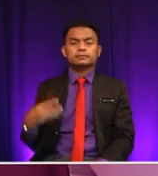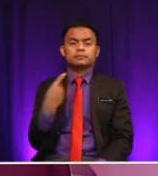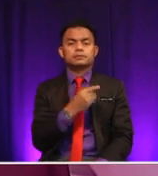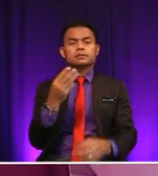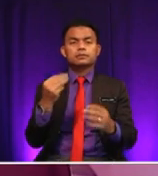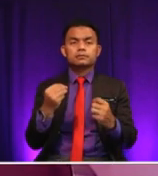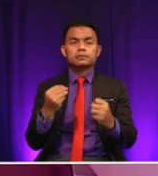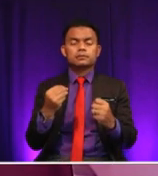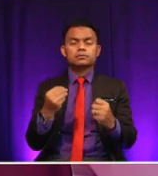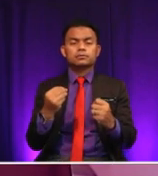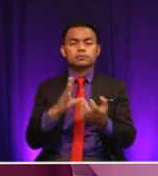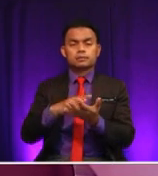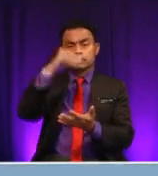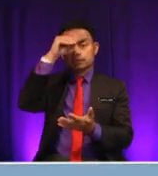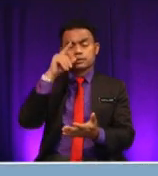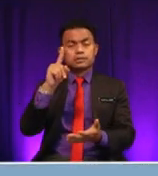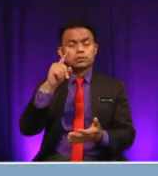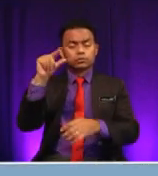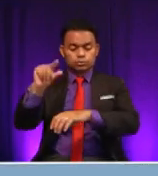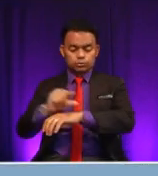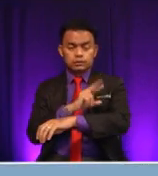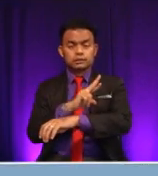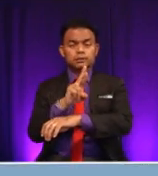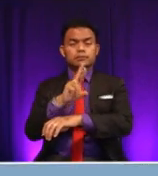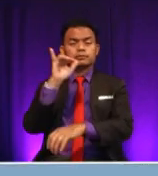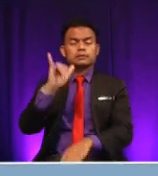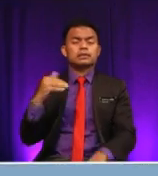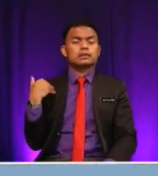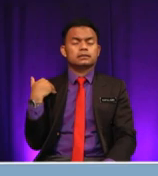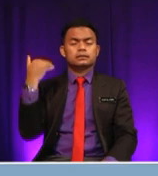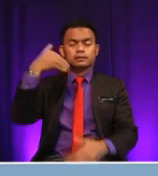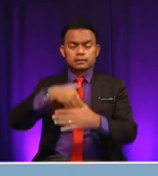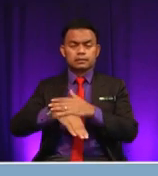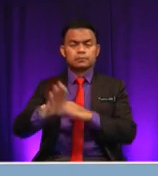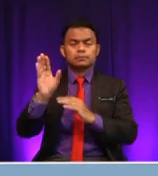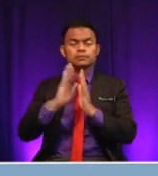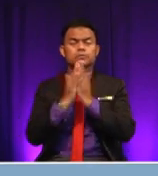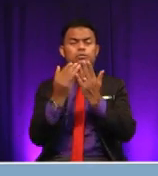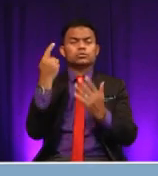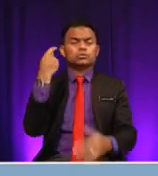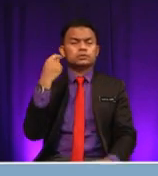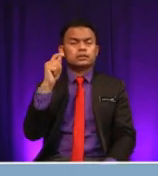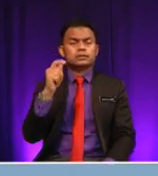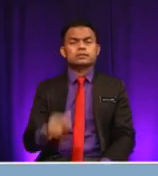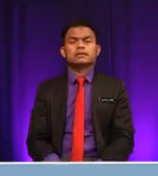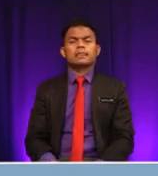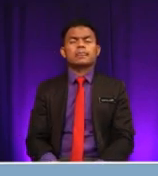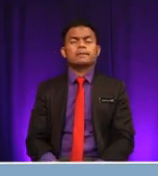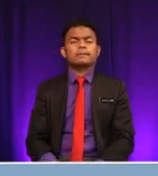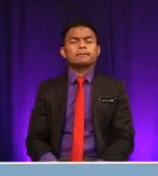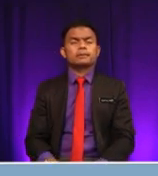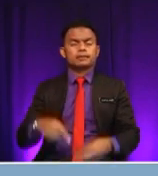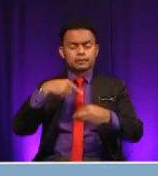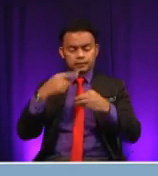satu gurindam yang terdapat dalam buku teks nilai Insan yaitu gurindam beberapa petua hidup